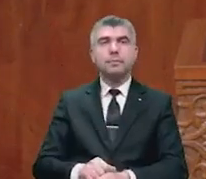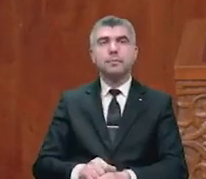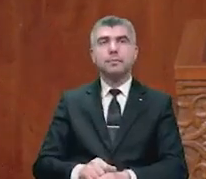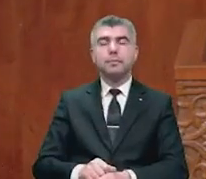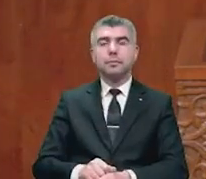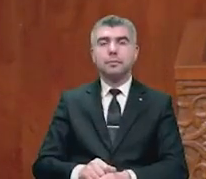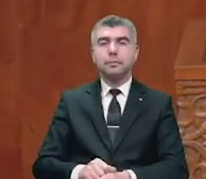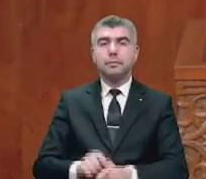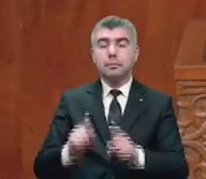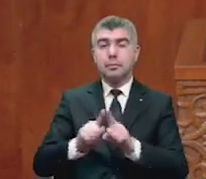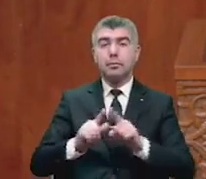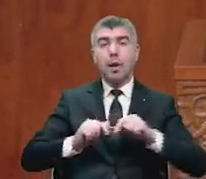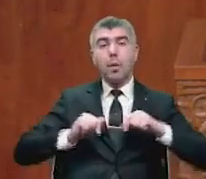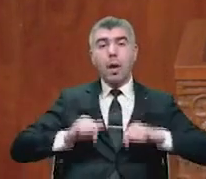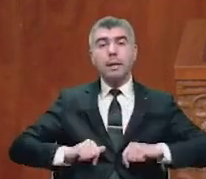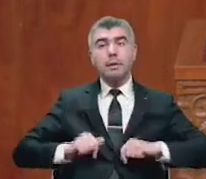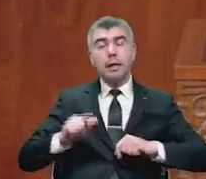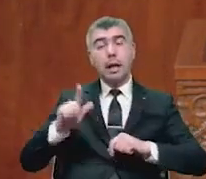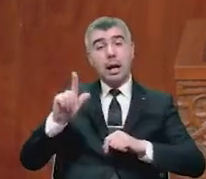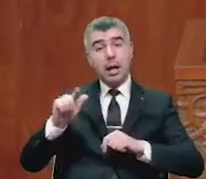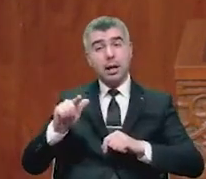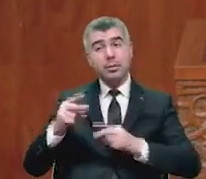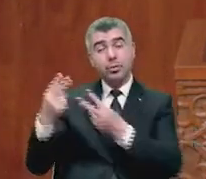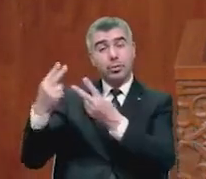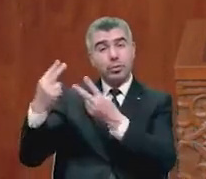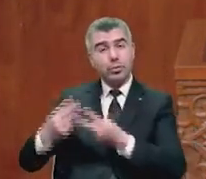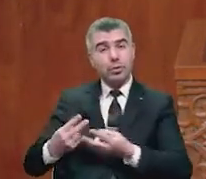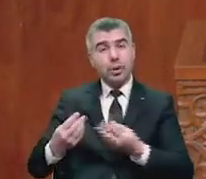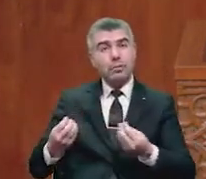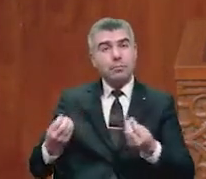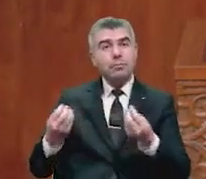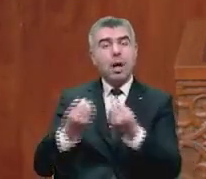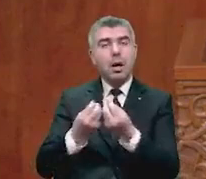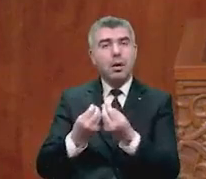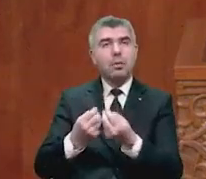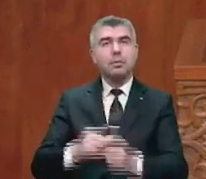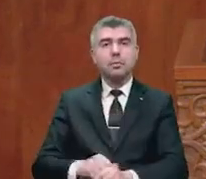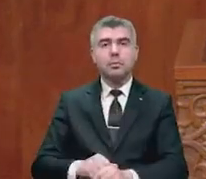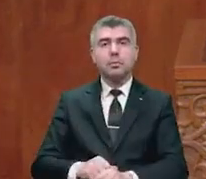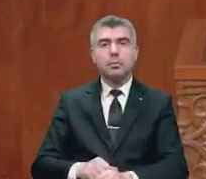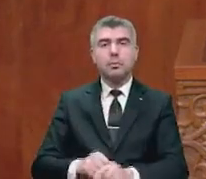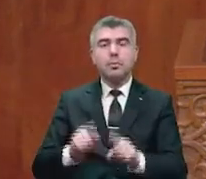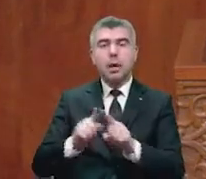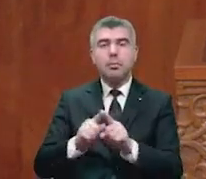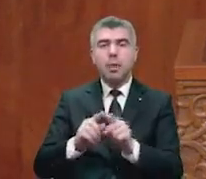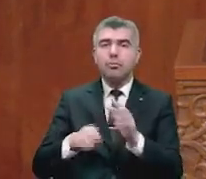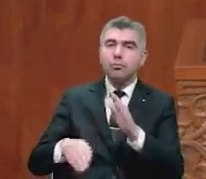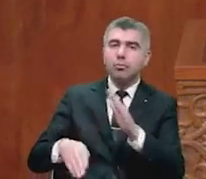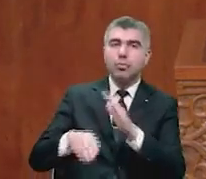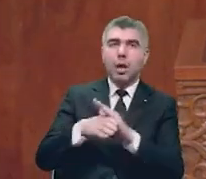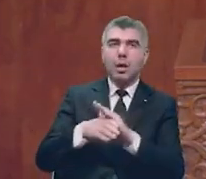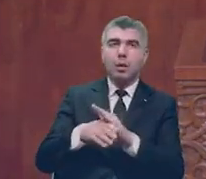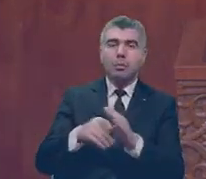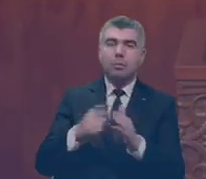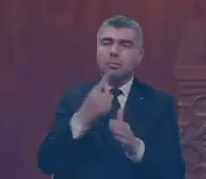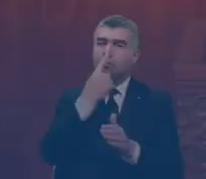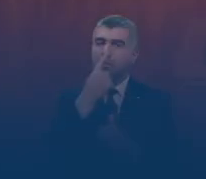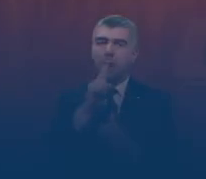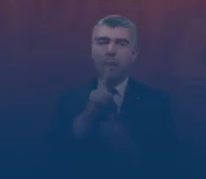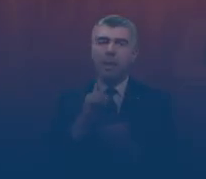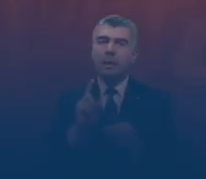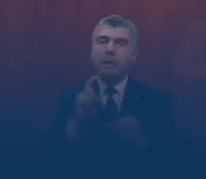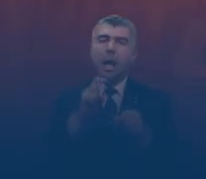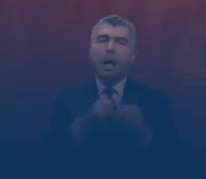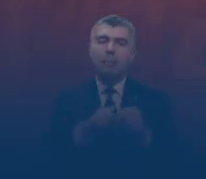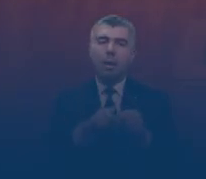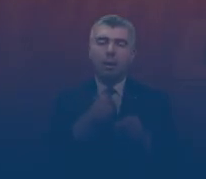فإن بعض الوزراء منهم الحاضرين معكم ومنهم من انسحبوا من الجلسة لا يؤمنون به السيد الرئيس.